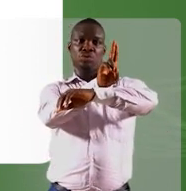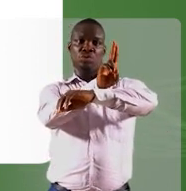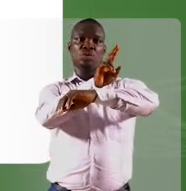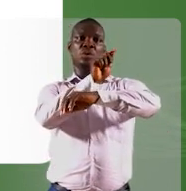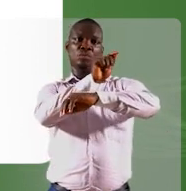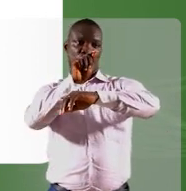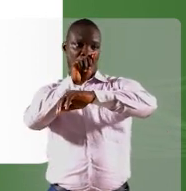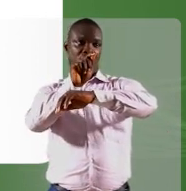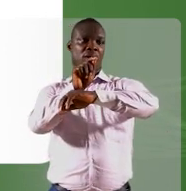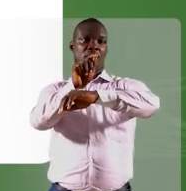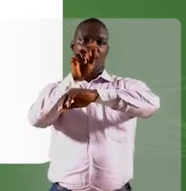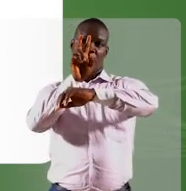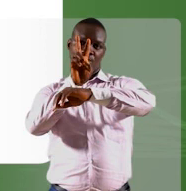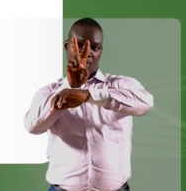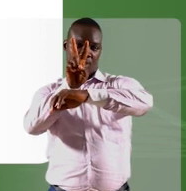petit u